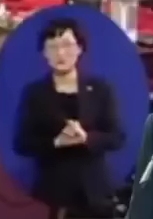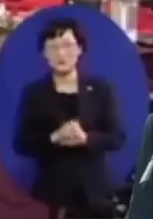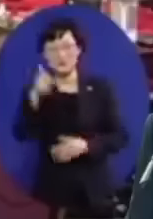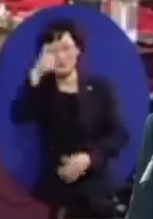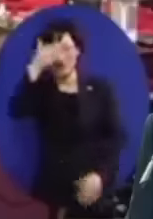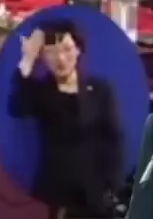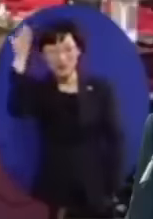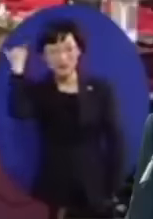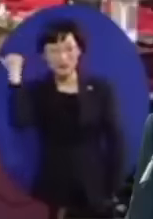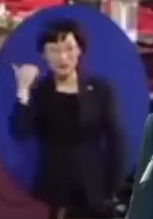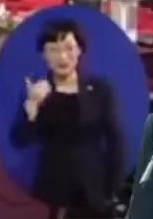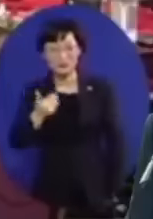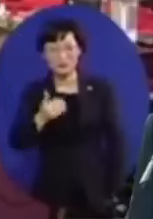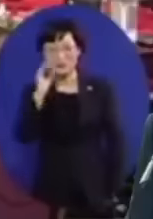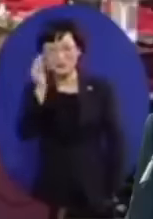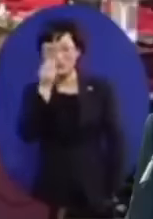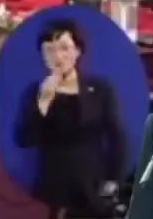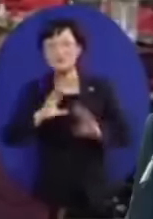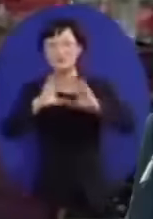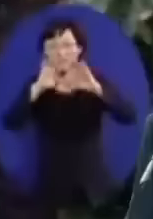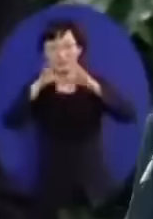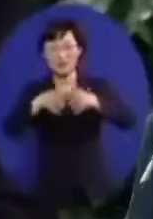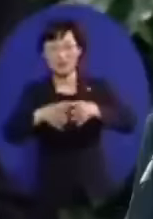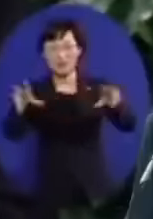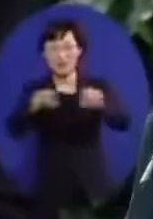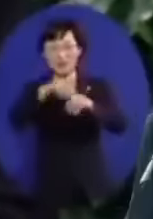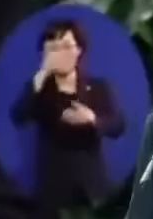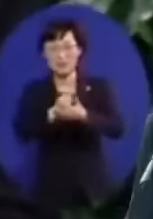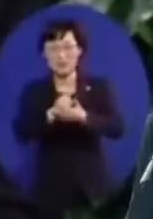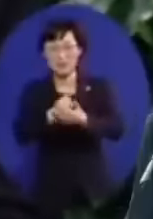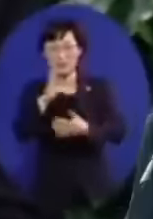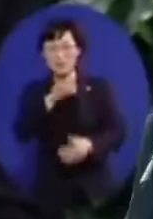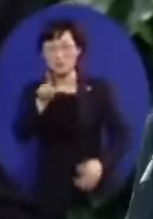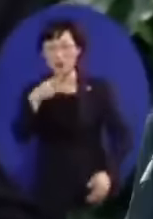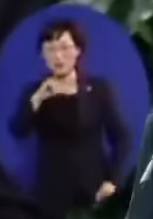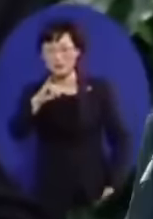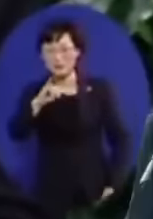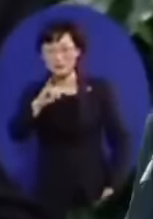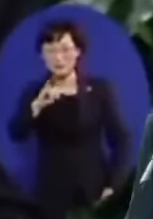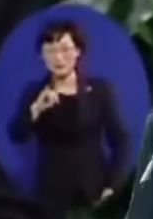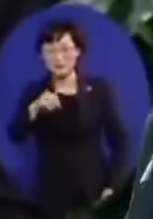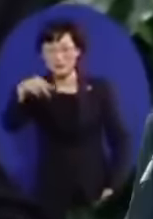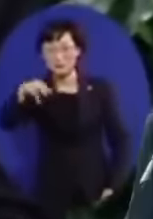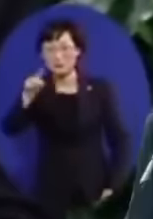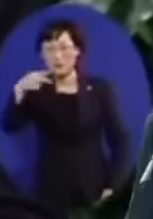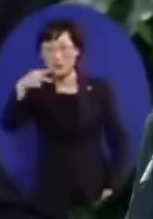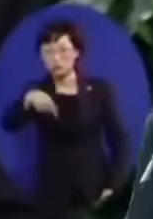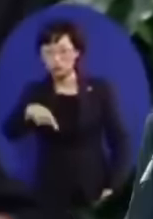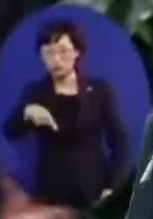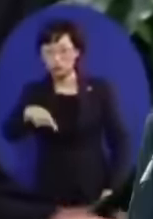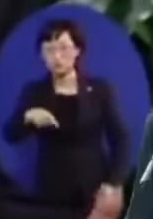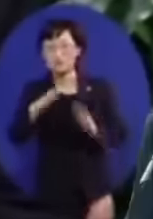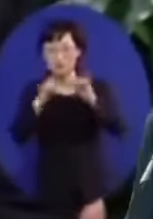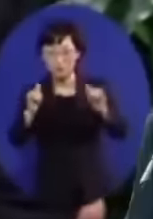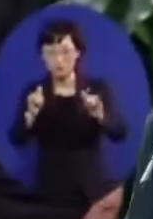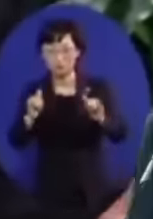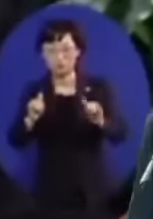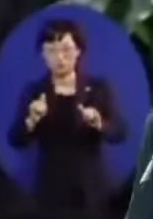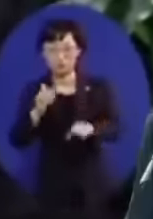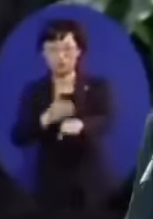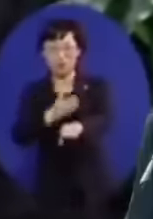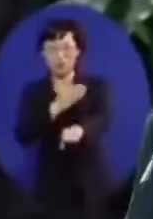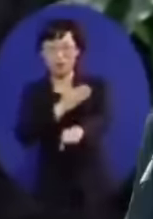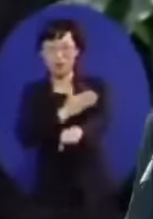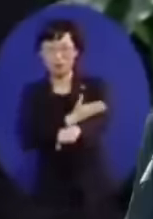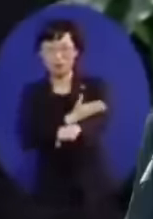옛날에 이스라엘의 대제사장이나 바리새인이나 사두개인은 자기를 과대평가했습니다. 아, 굉장한 지위를